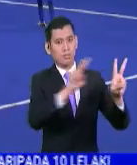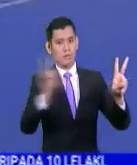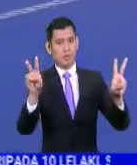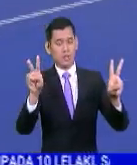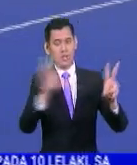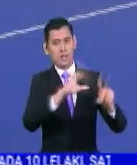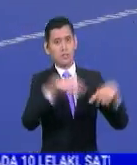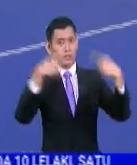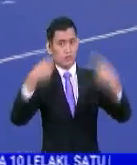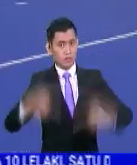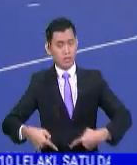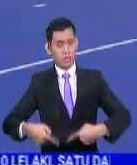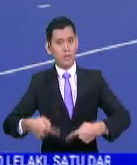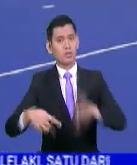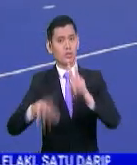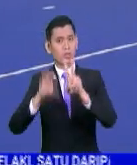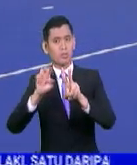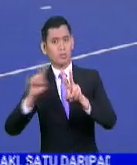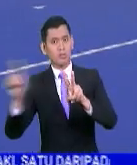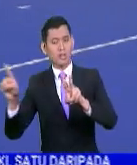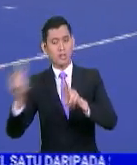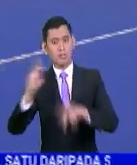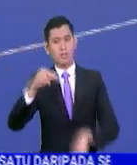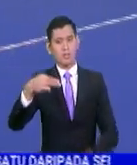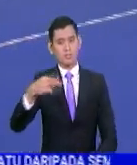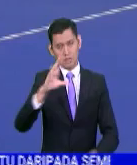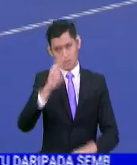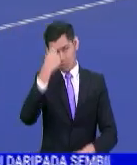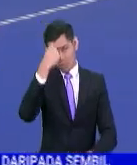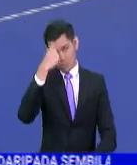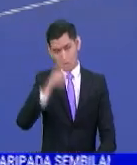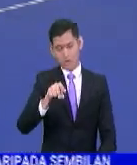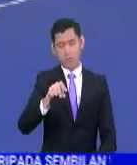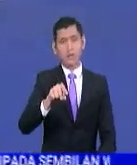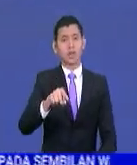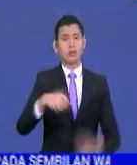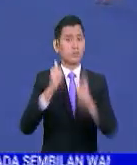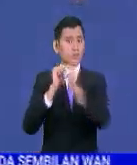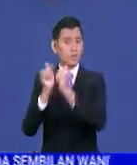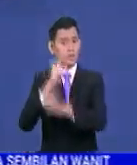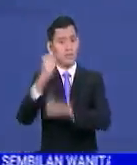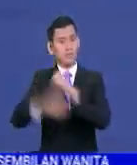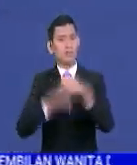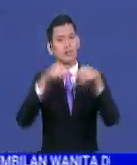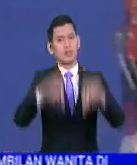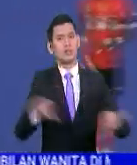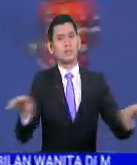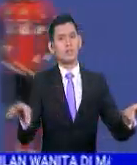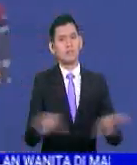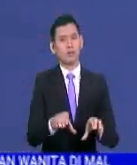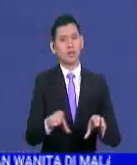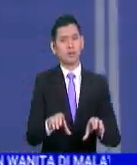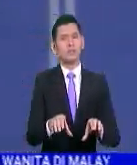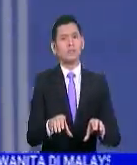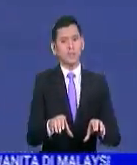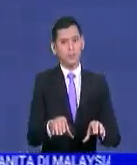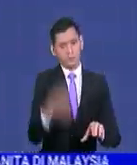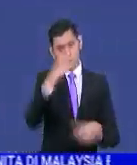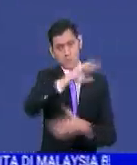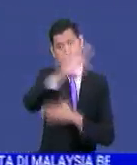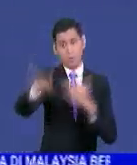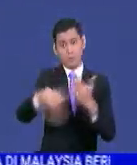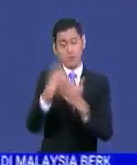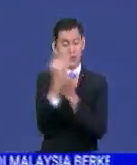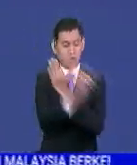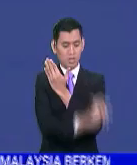edisi 2012 1qwe menghancurkan msl secara gelembung sukaan namun pada tahun ini ia dijalankan secara timbal-balik di semua